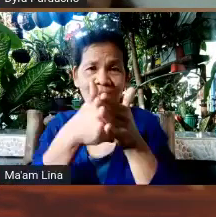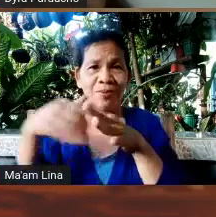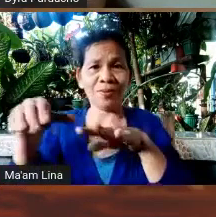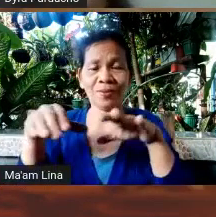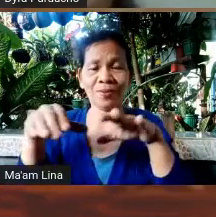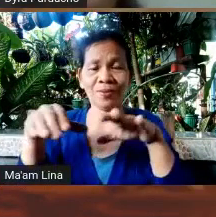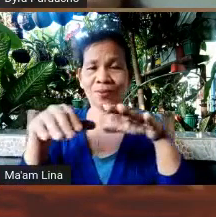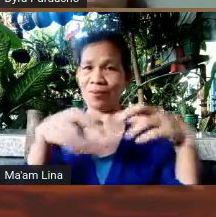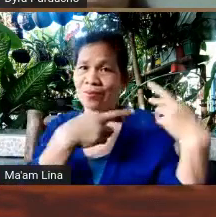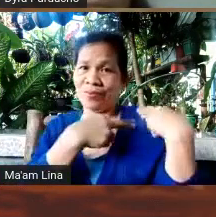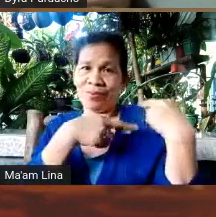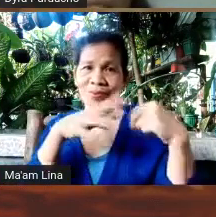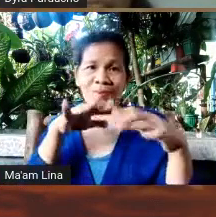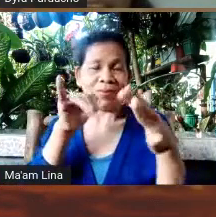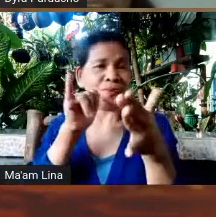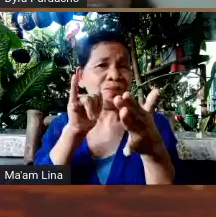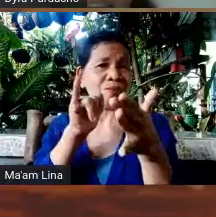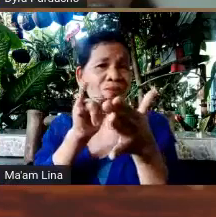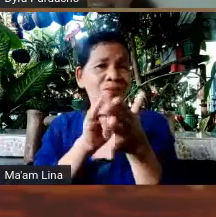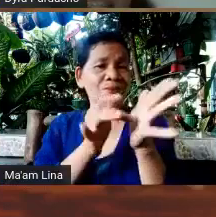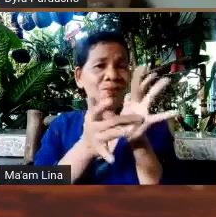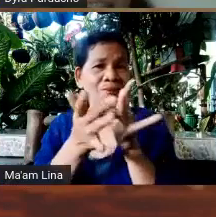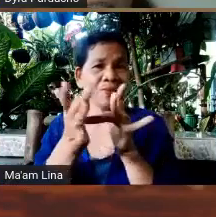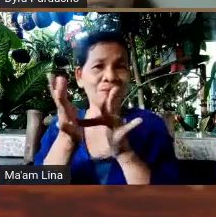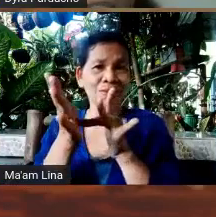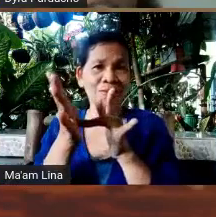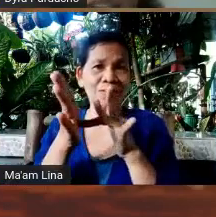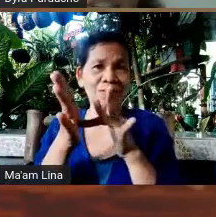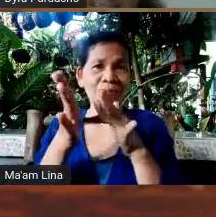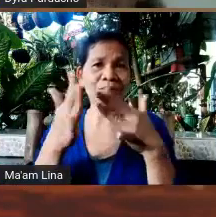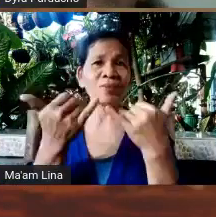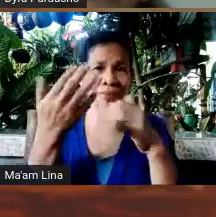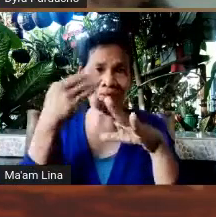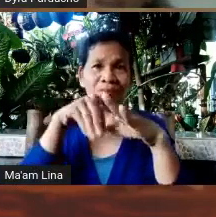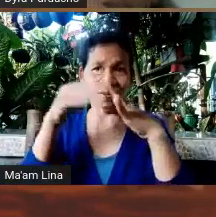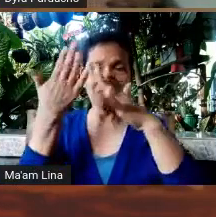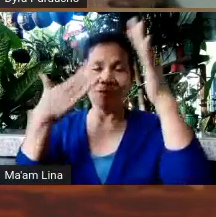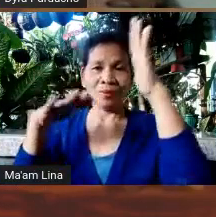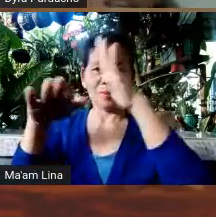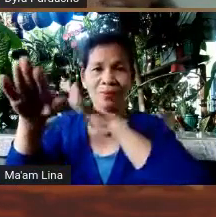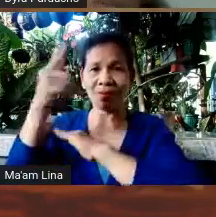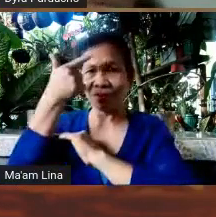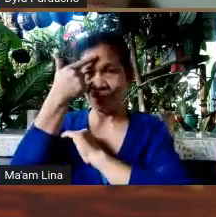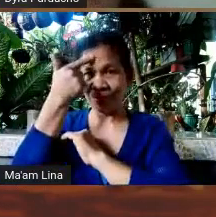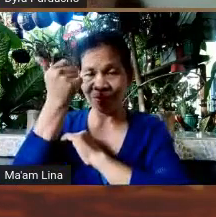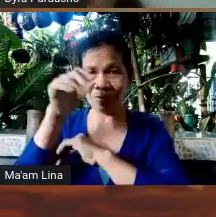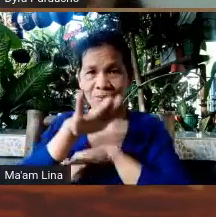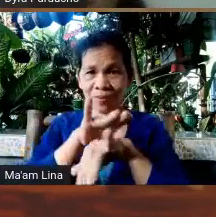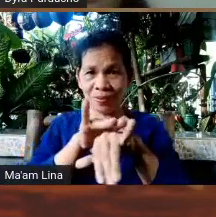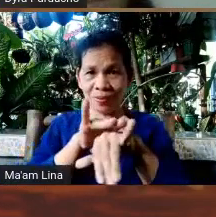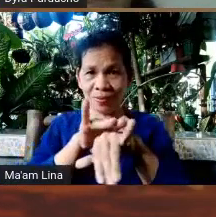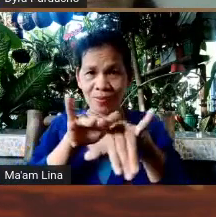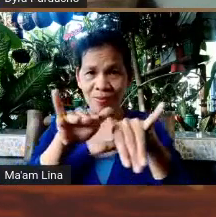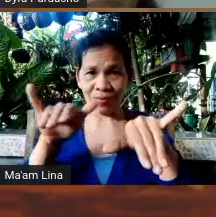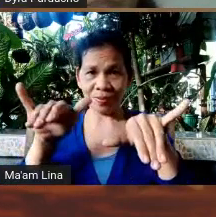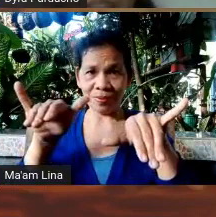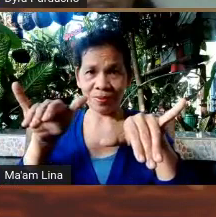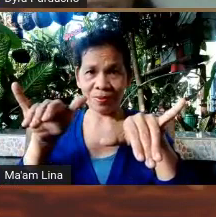gagampanan ng Panginoong Diyos sa kalangitan. Kasi hagaya din po dun sa